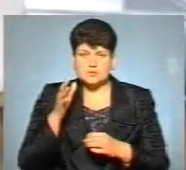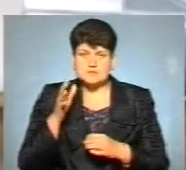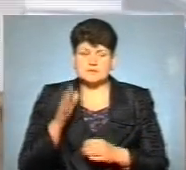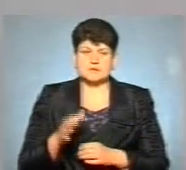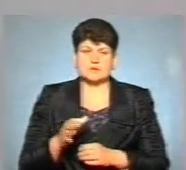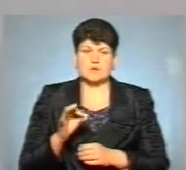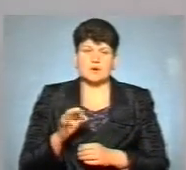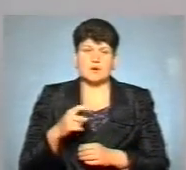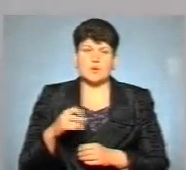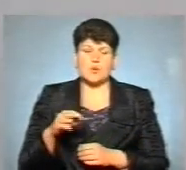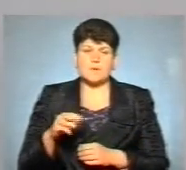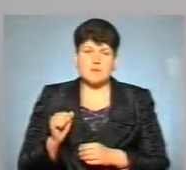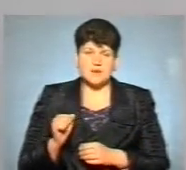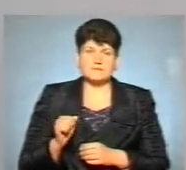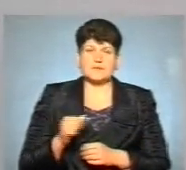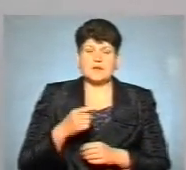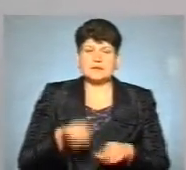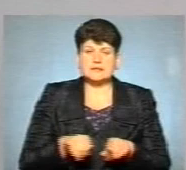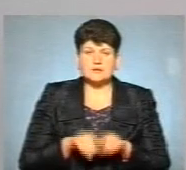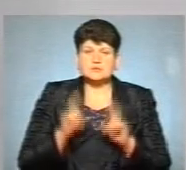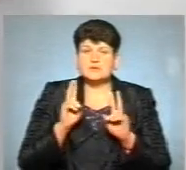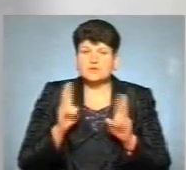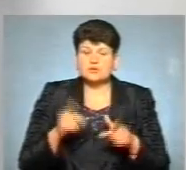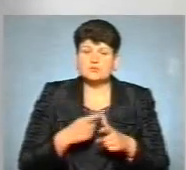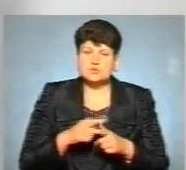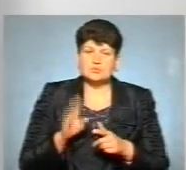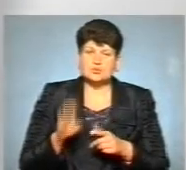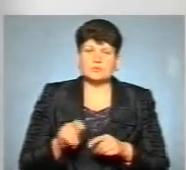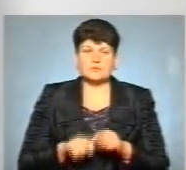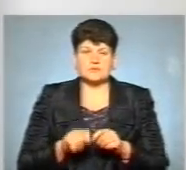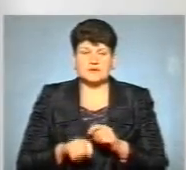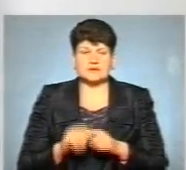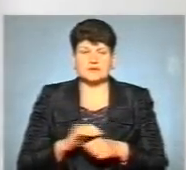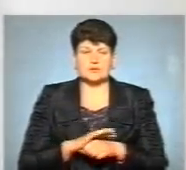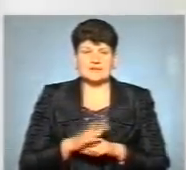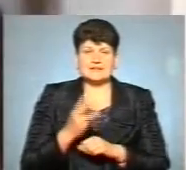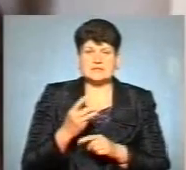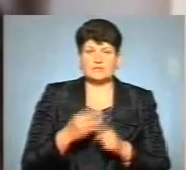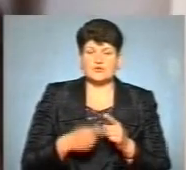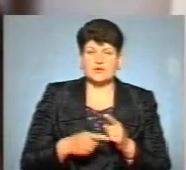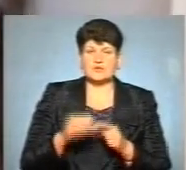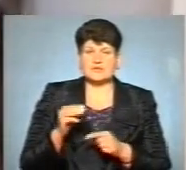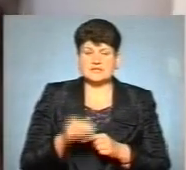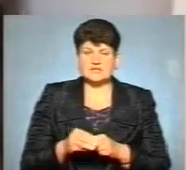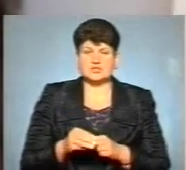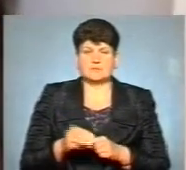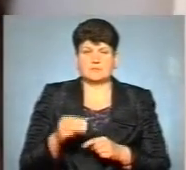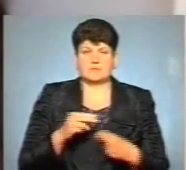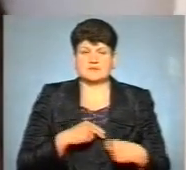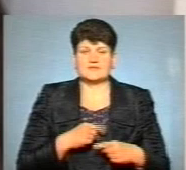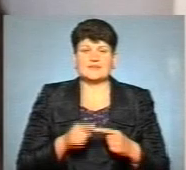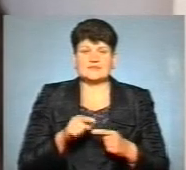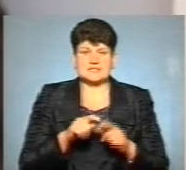Ольга Хоман. За її словами, також невідомо, чи тестуватимуть на COVID-19 3,5 тисячі працівників цих